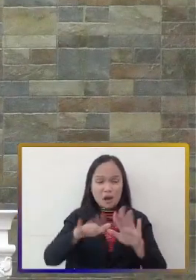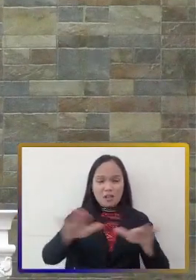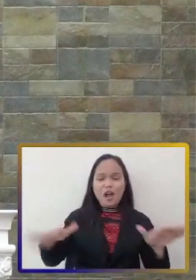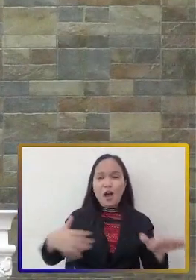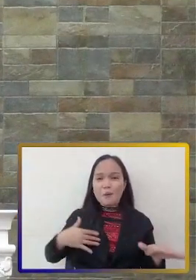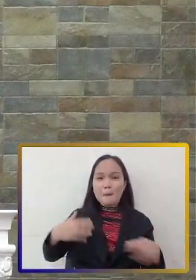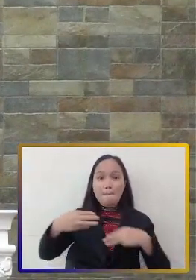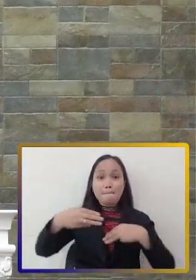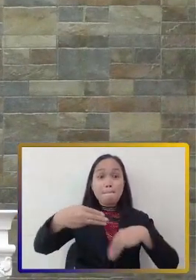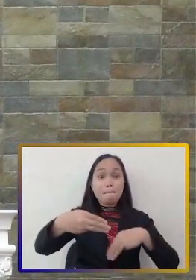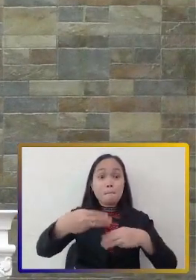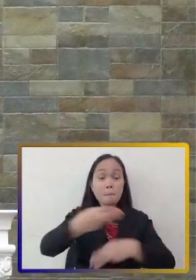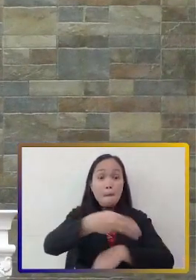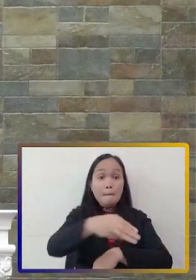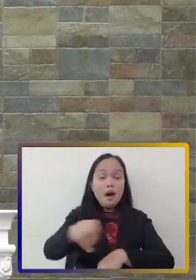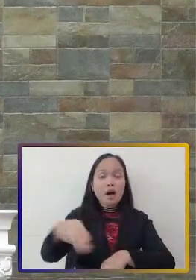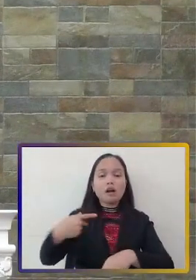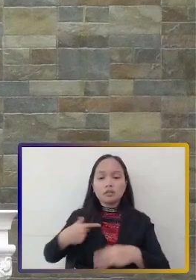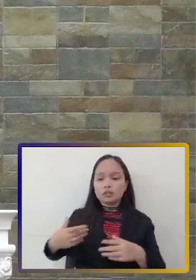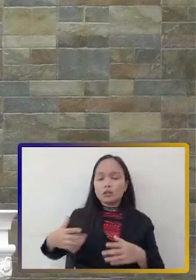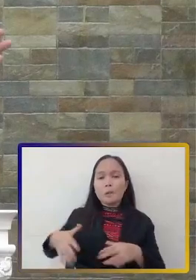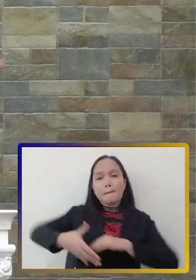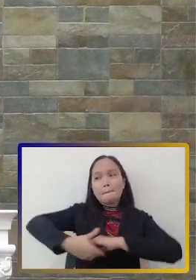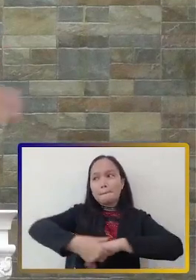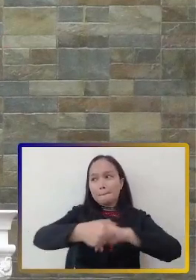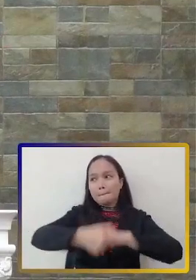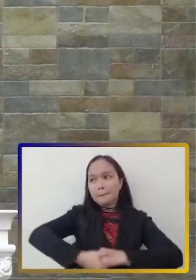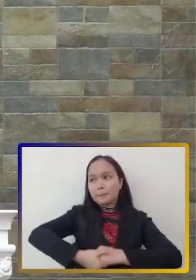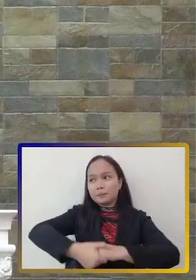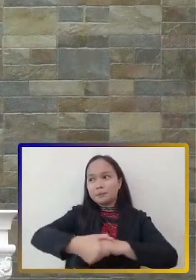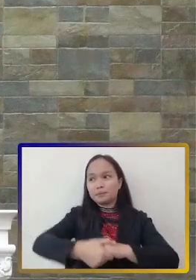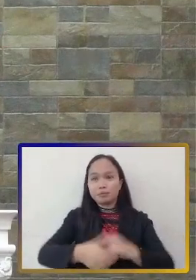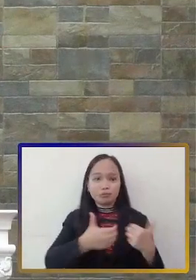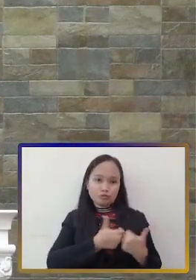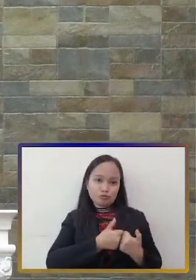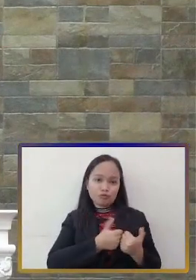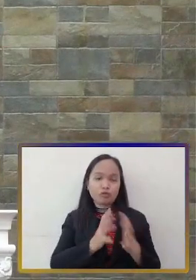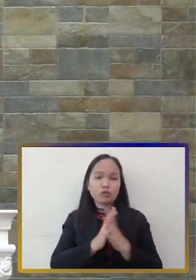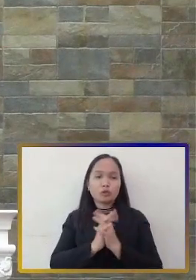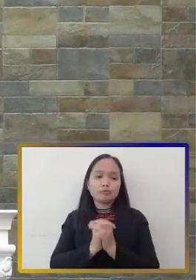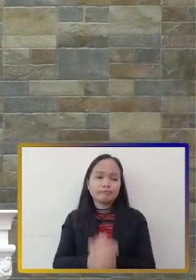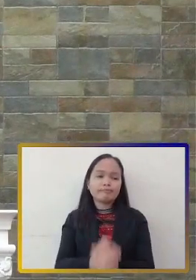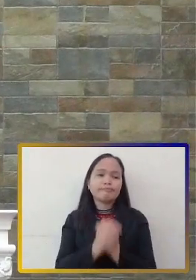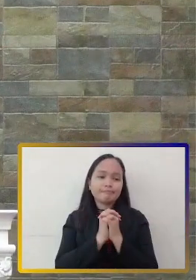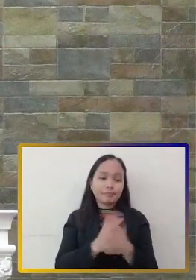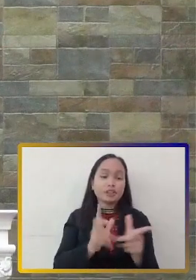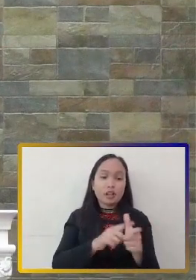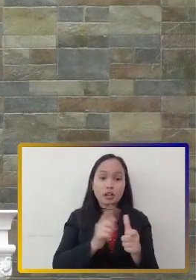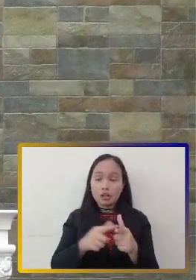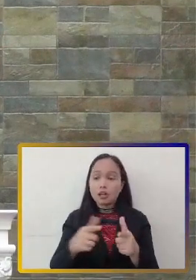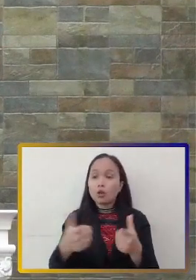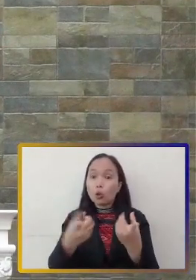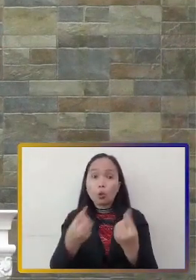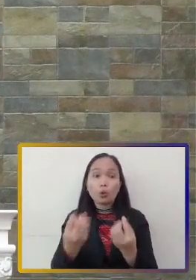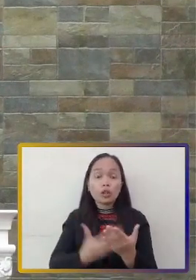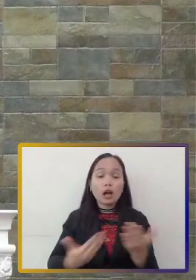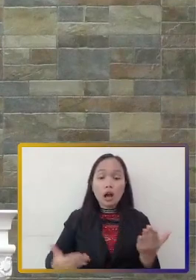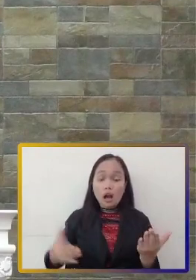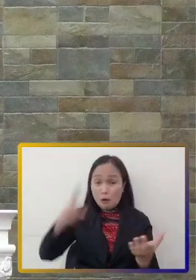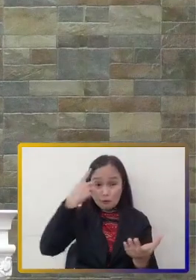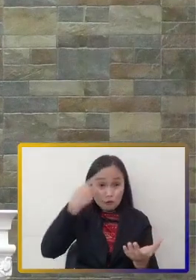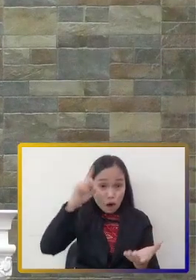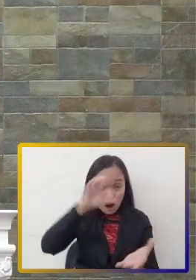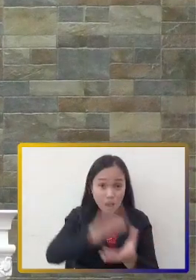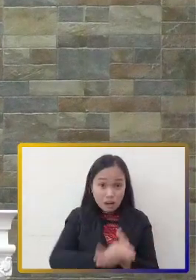kamay. Gusto natin makita na ginagawa nilang gawain ng mag-asawa bagamat hindi pa sila mag-asawa. Do you understand